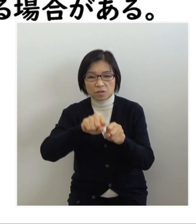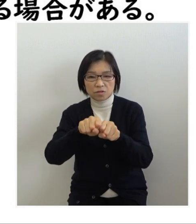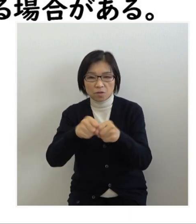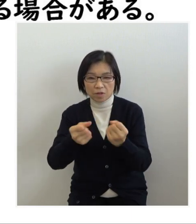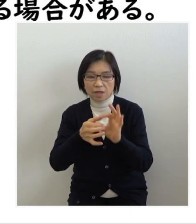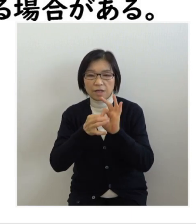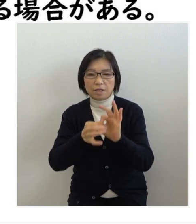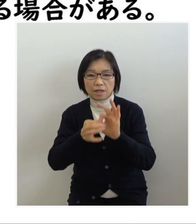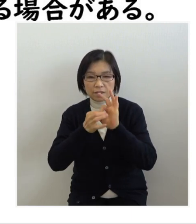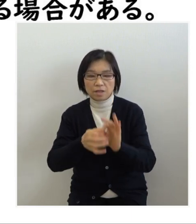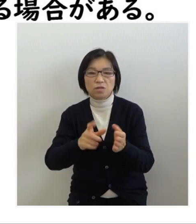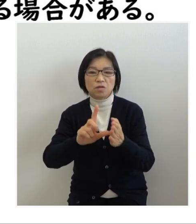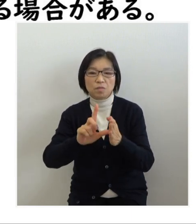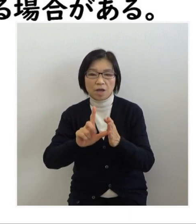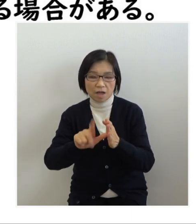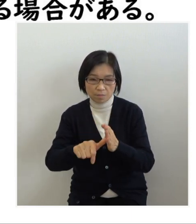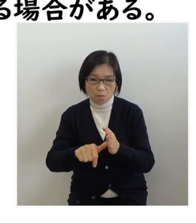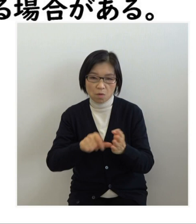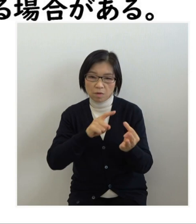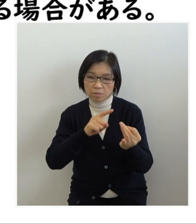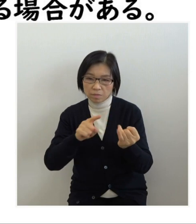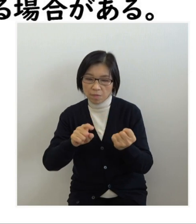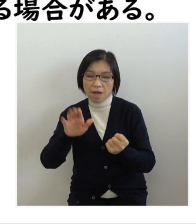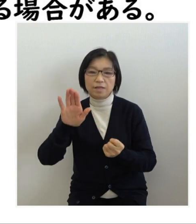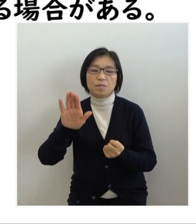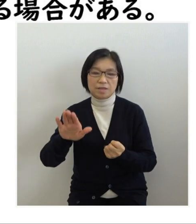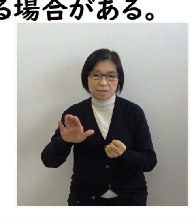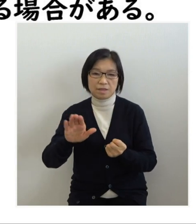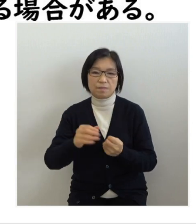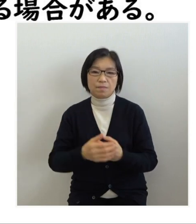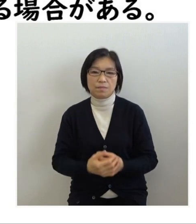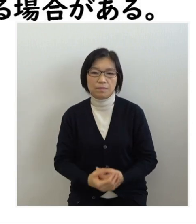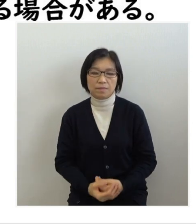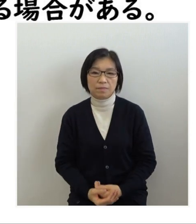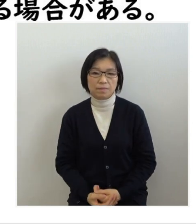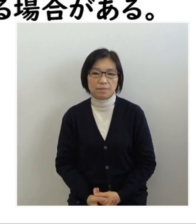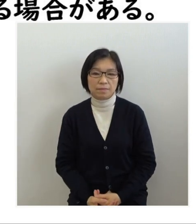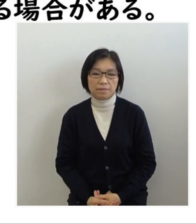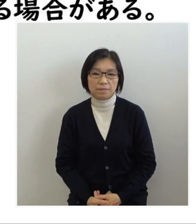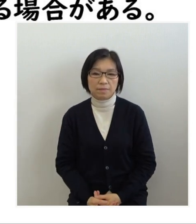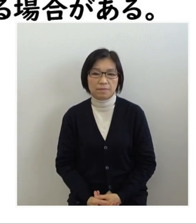場合が多くあることも分かってきました。